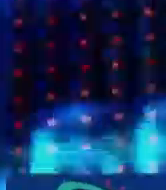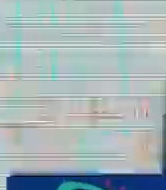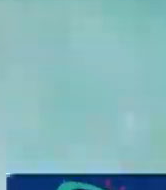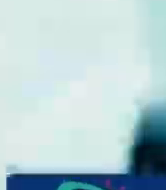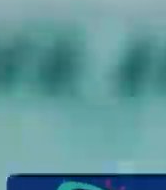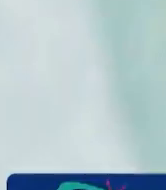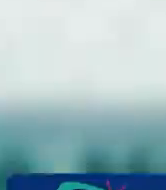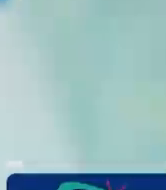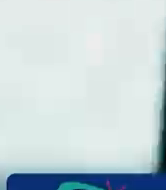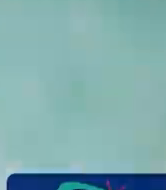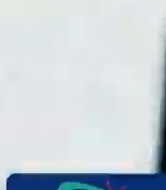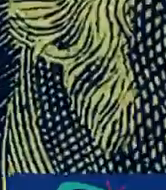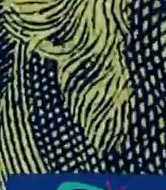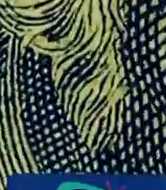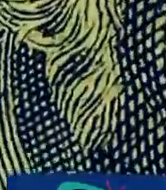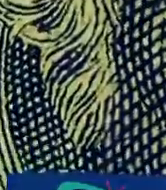cześć